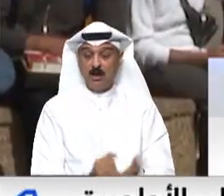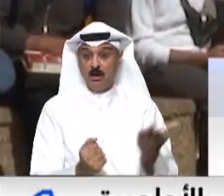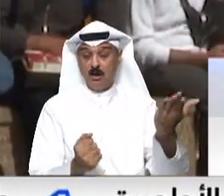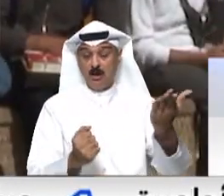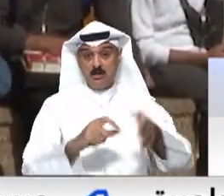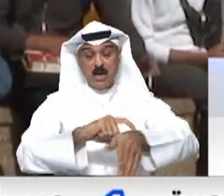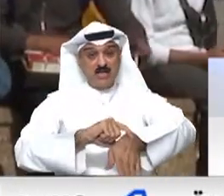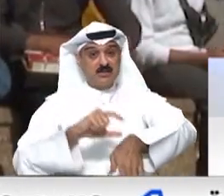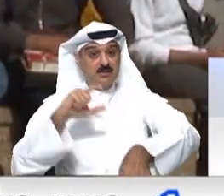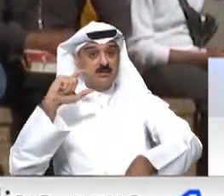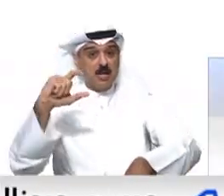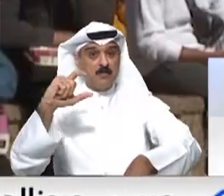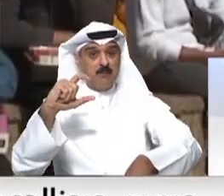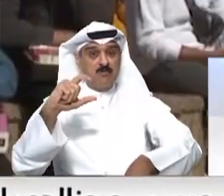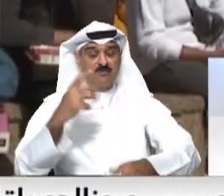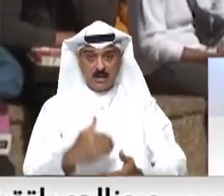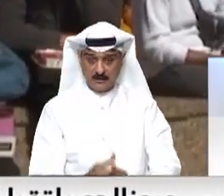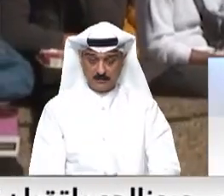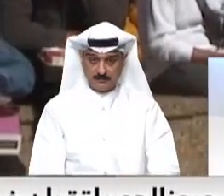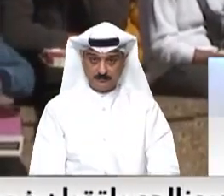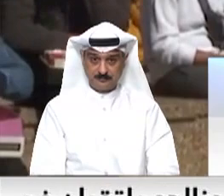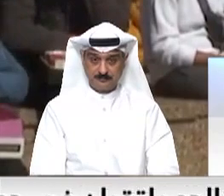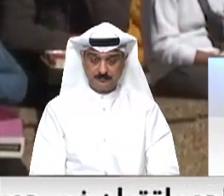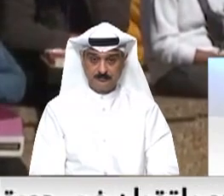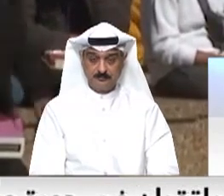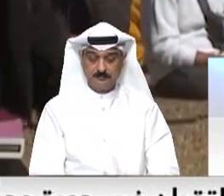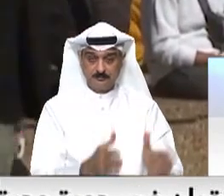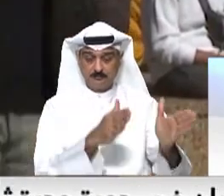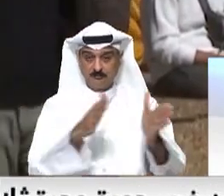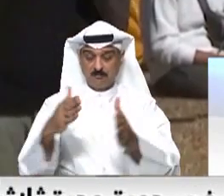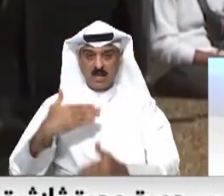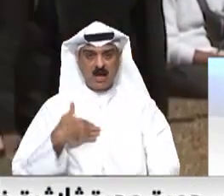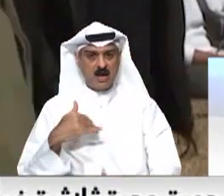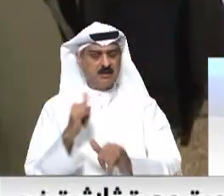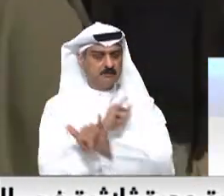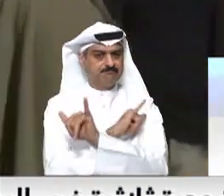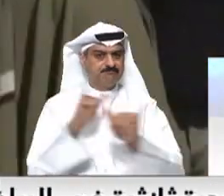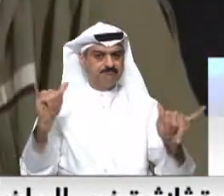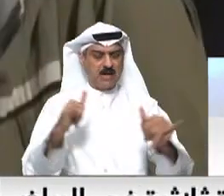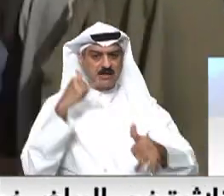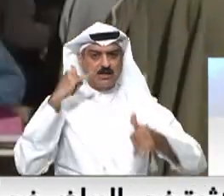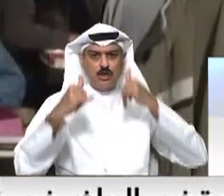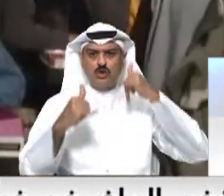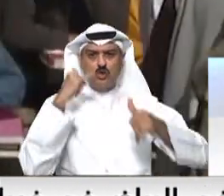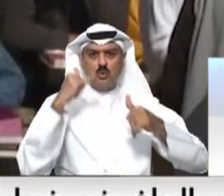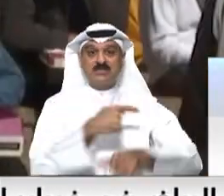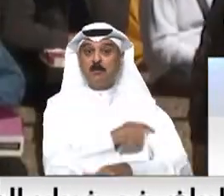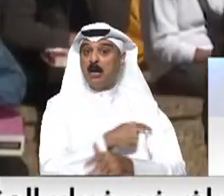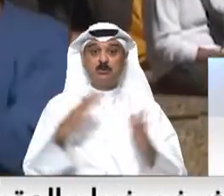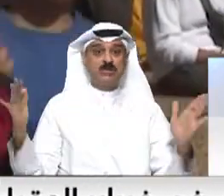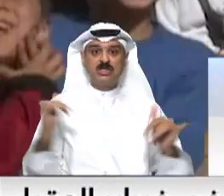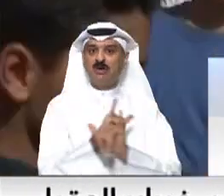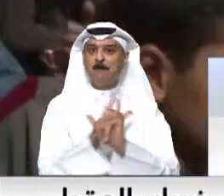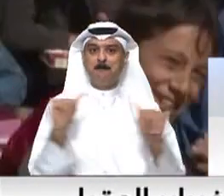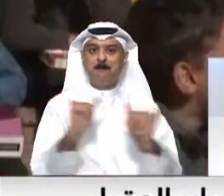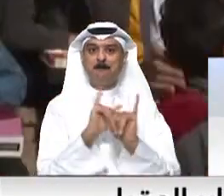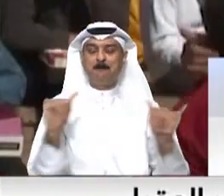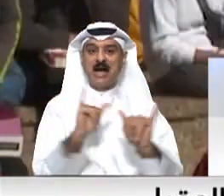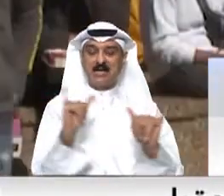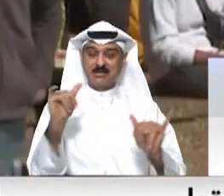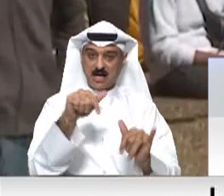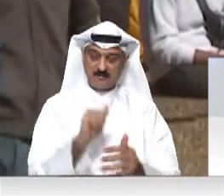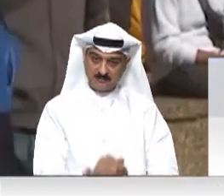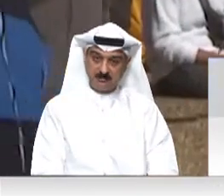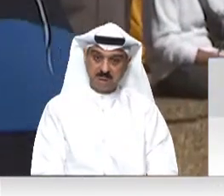المعتقلين وسلامتهم. إن عدم القدرة على التواصل مع مجمع الشفاء الطبي جعلنا غير قادرين